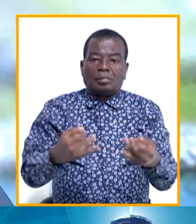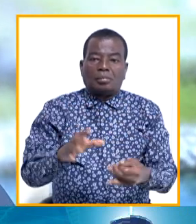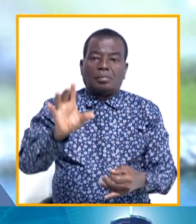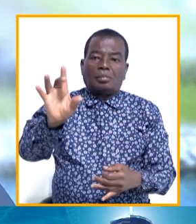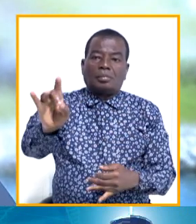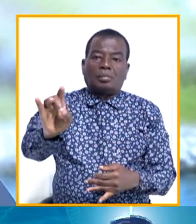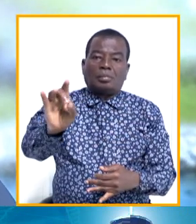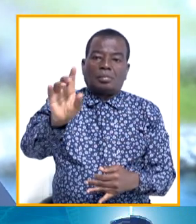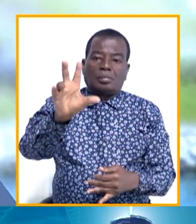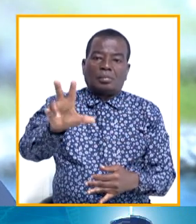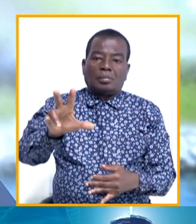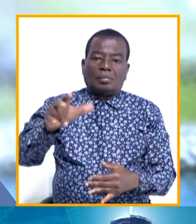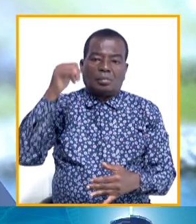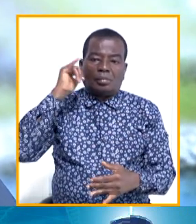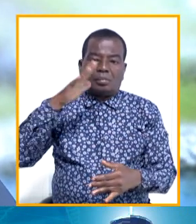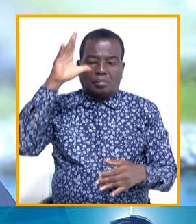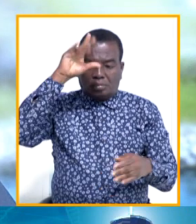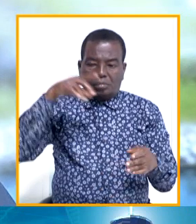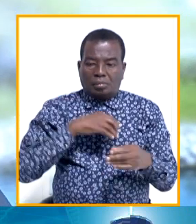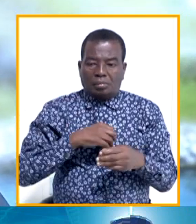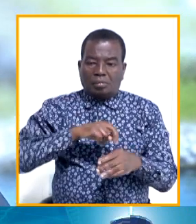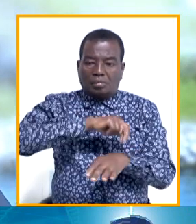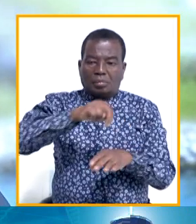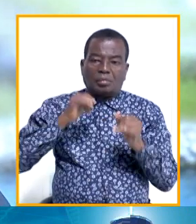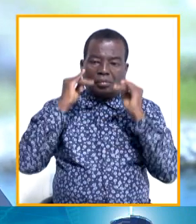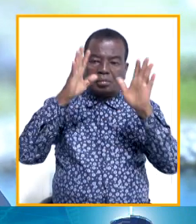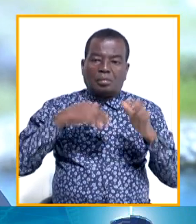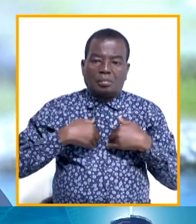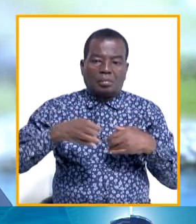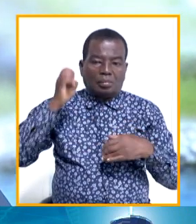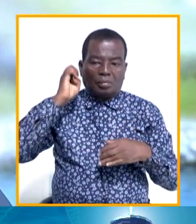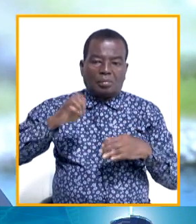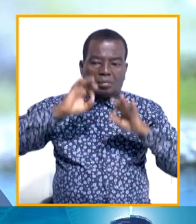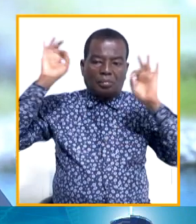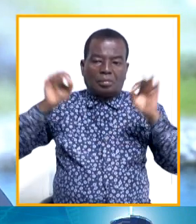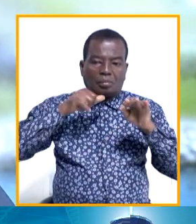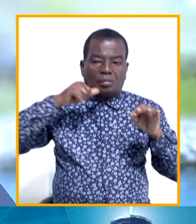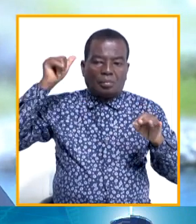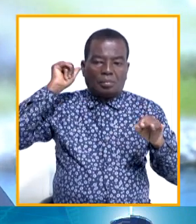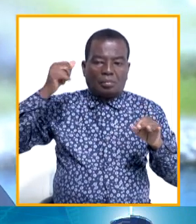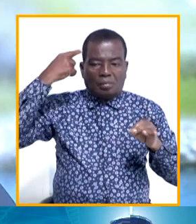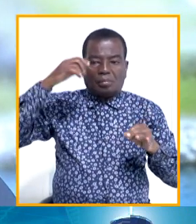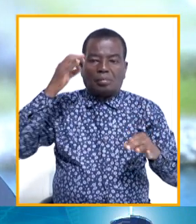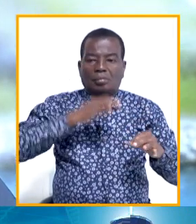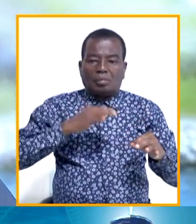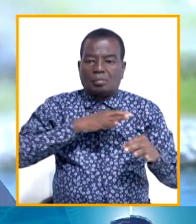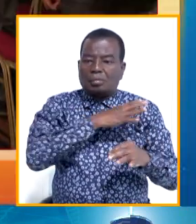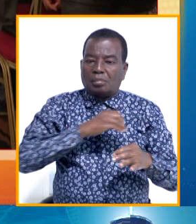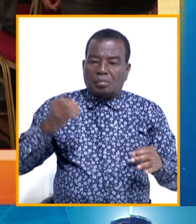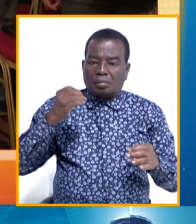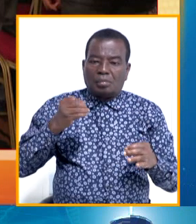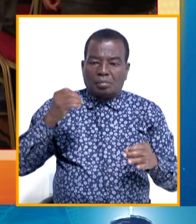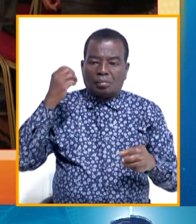fils et filles de la nation ivoirienne y ont été célébrés hier des champions nationaux du pour leur mérit et leur